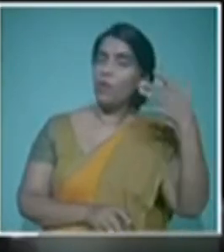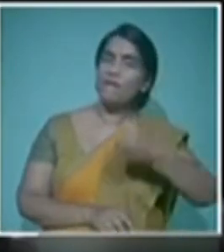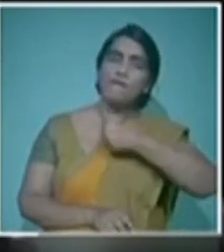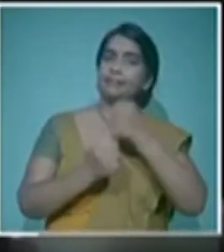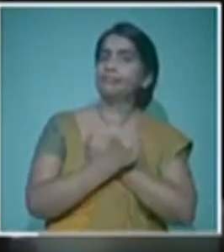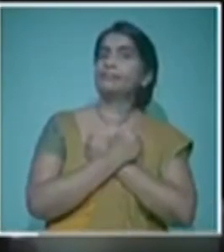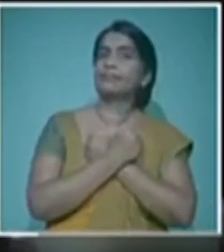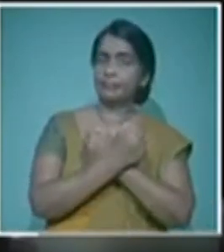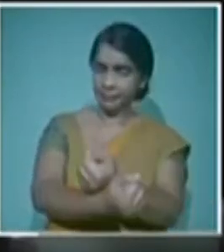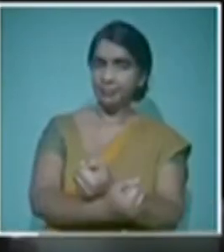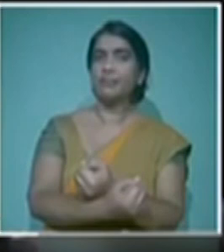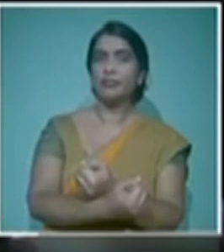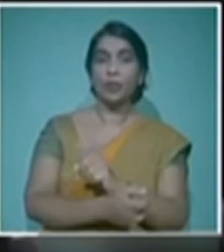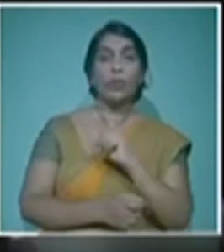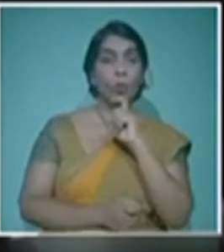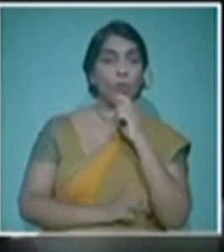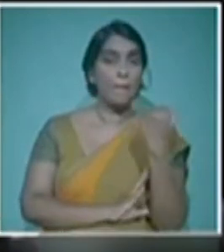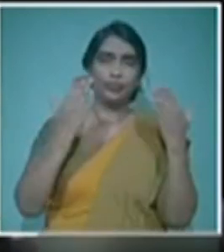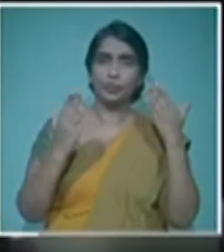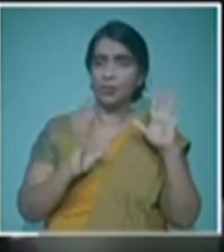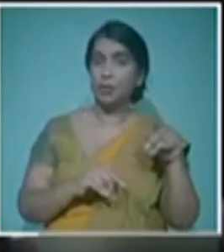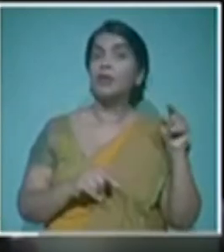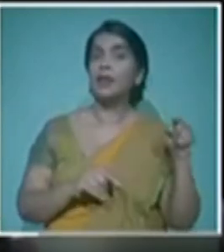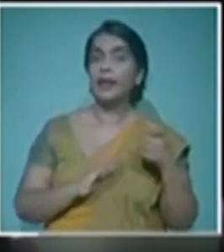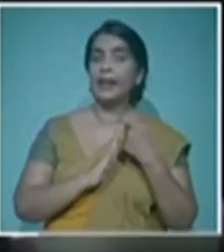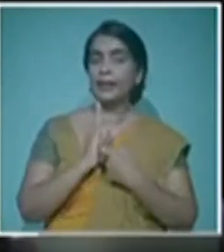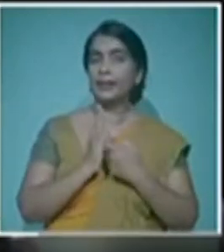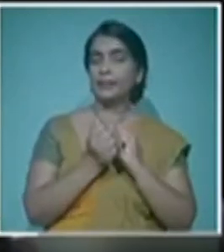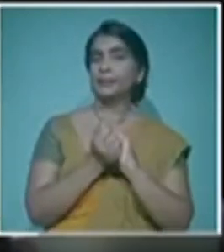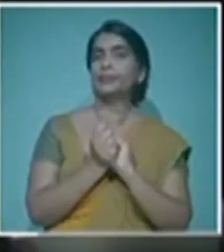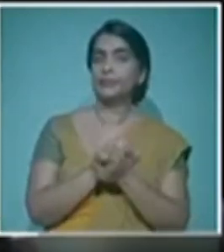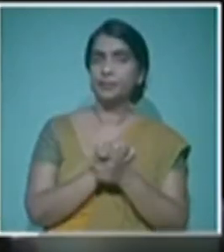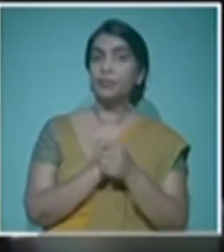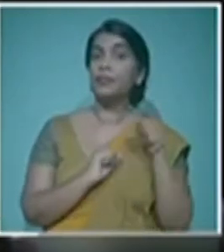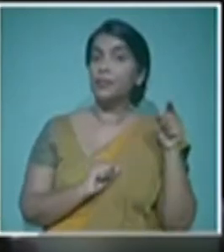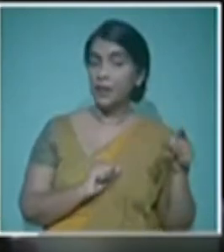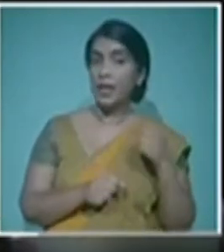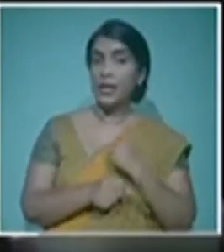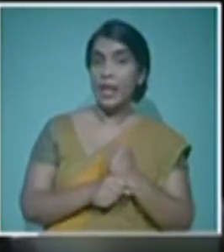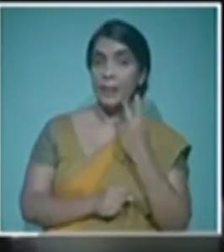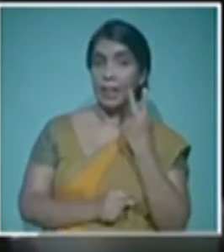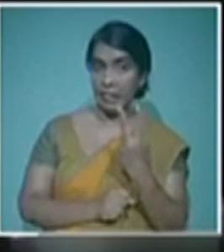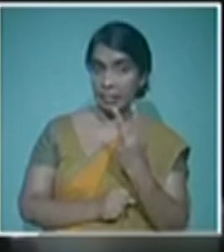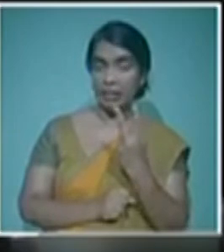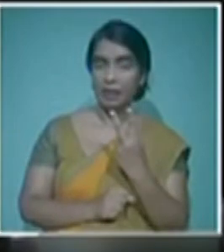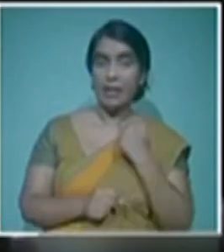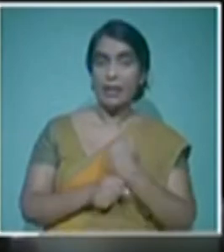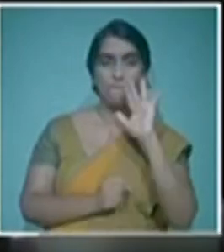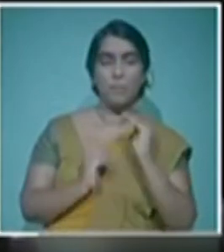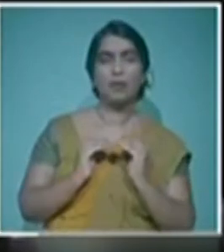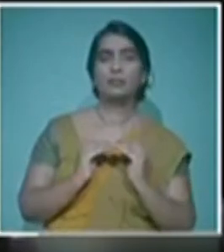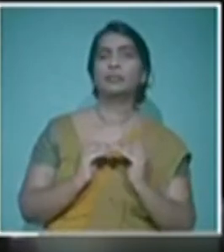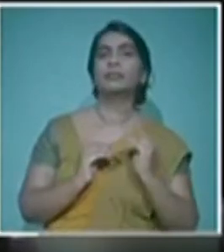සිර දඬුවම ලබා දීමට අධිකරණයට බලය දීලා තියෙනවා. මේ නීතිය සංශෝධනයක් කරලා තියෙනවා ග්‍රෑම් 2 සීමාව ග්‍රෑම් 5